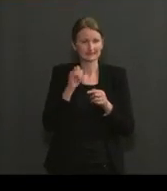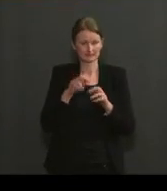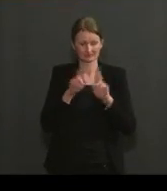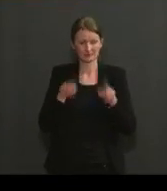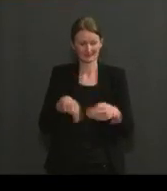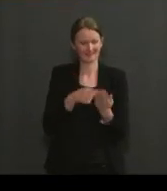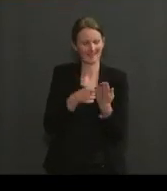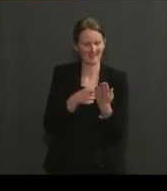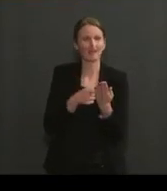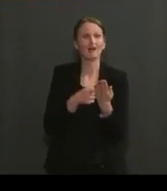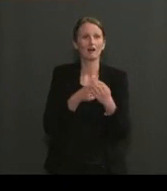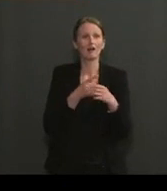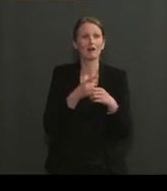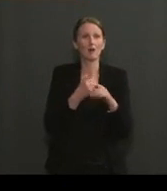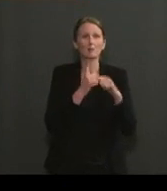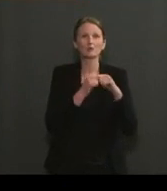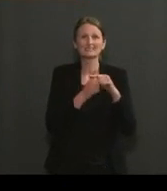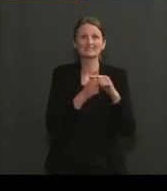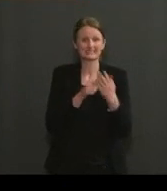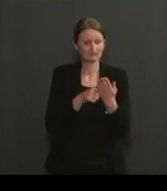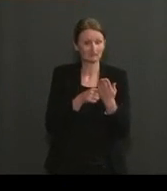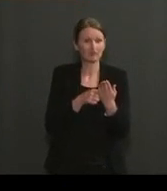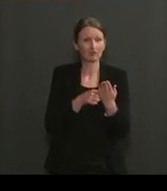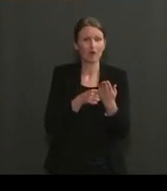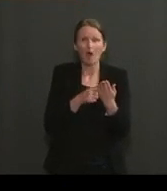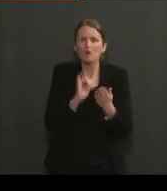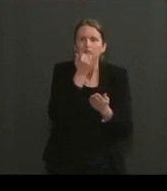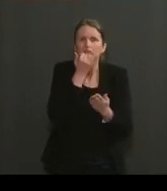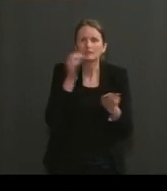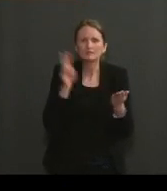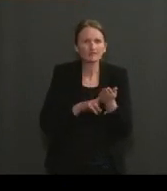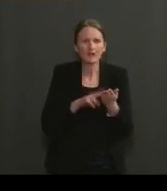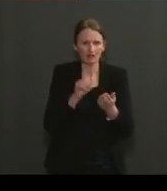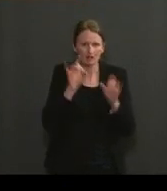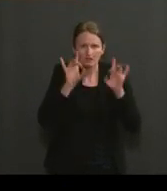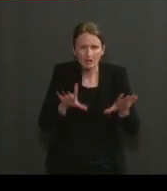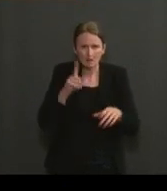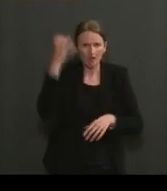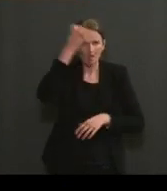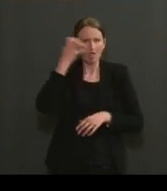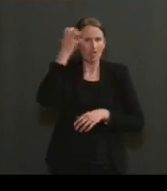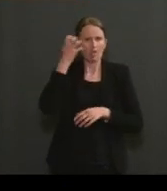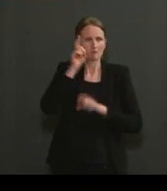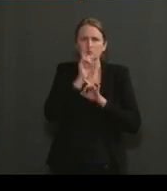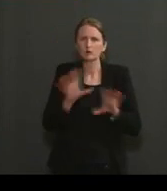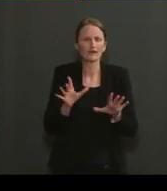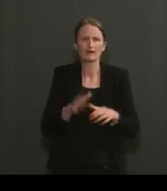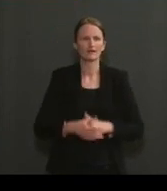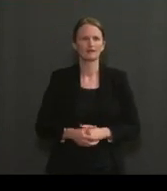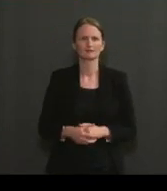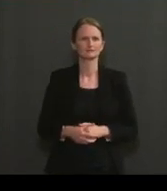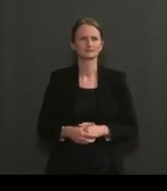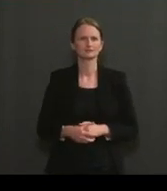réellement du virus. Actuellement, c'est assez simple, il n'y a pas d'autotest légal disponible en